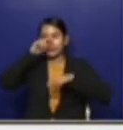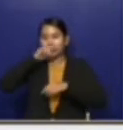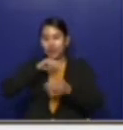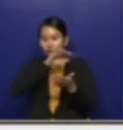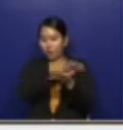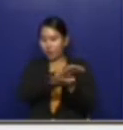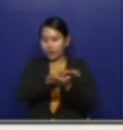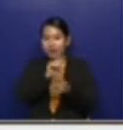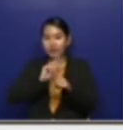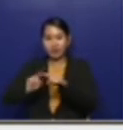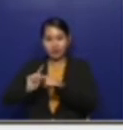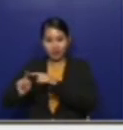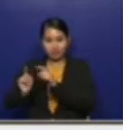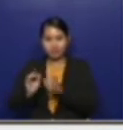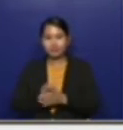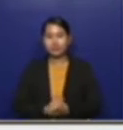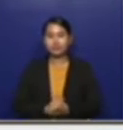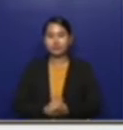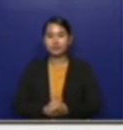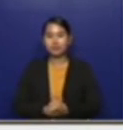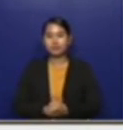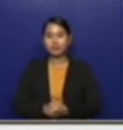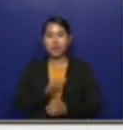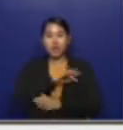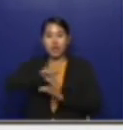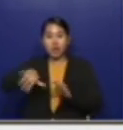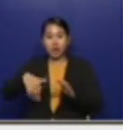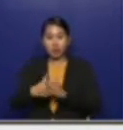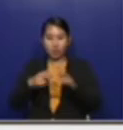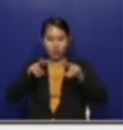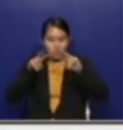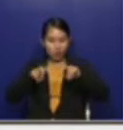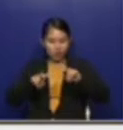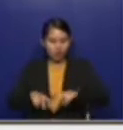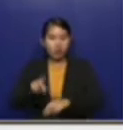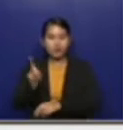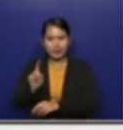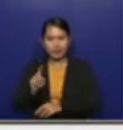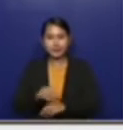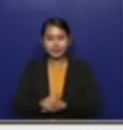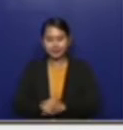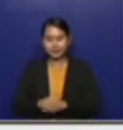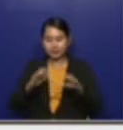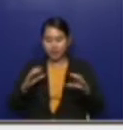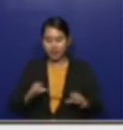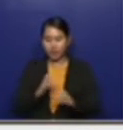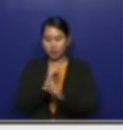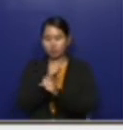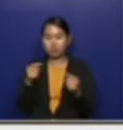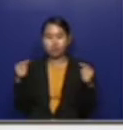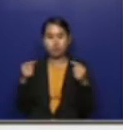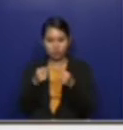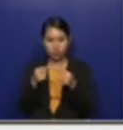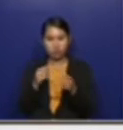งเรียนพวกเรามาวิเคราะห์กันก็ได้ข้อสรุปตรงกันประการห